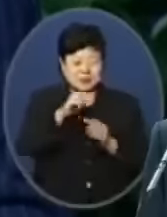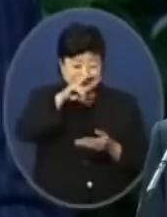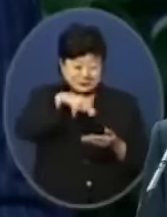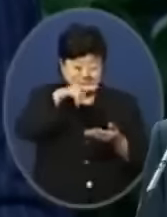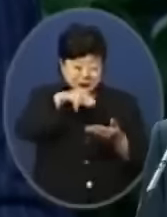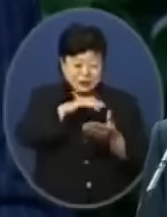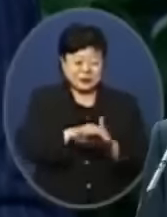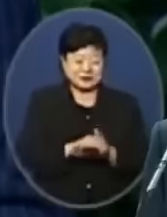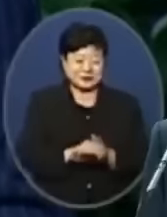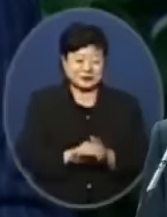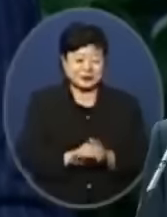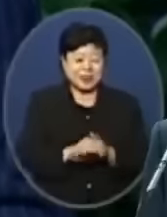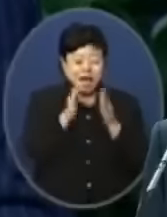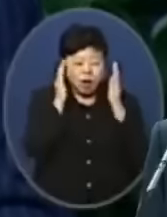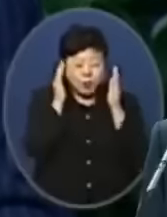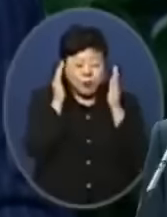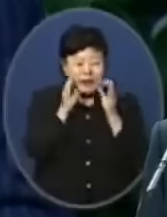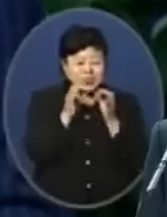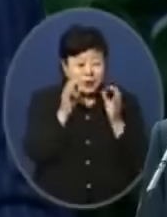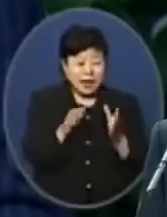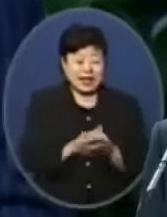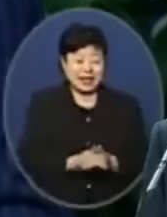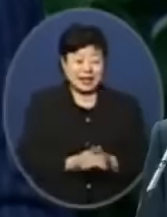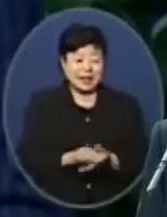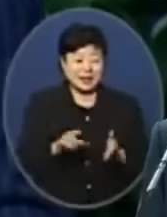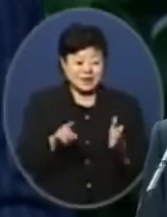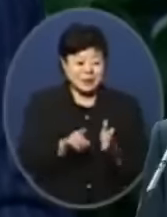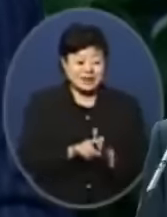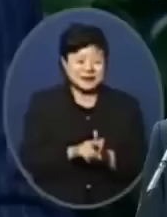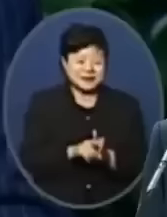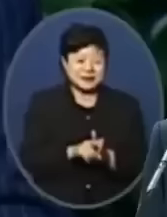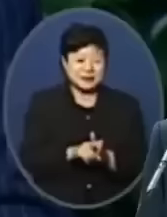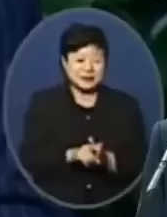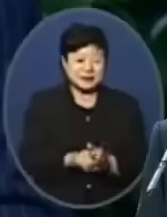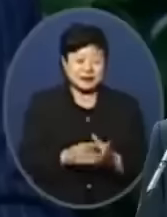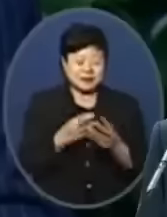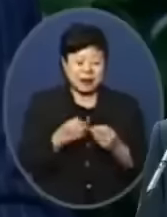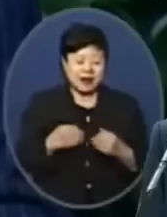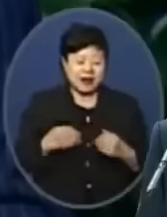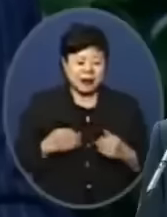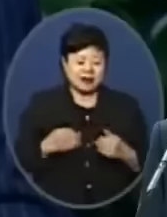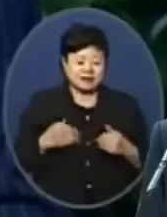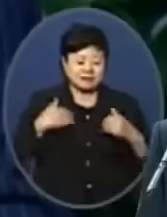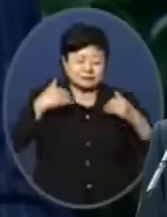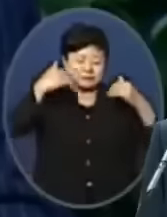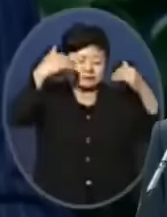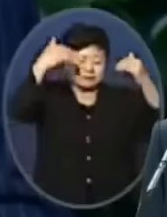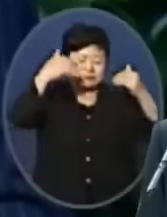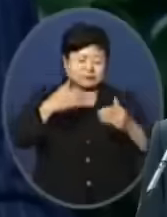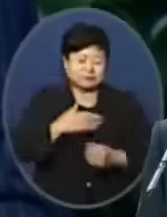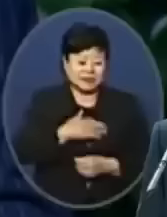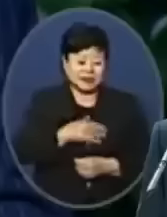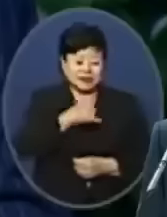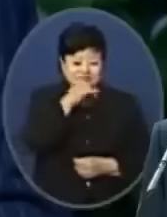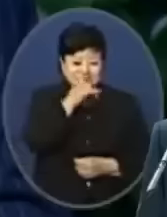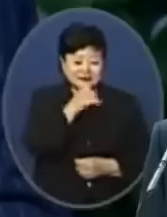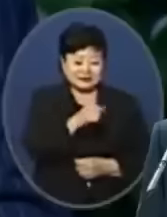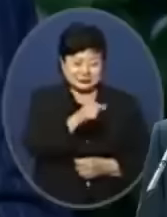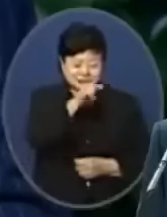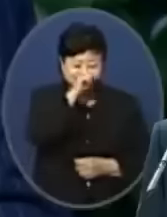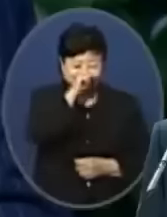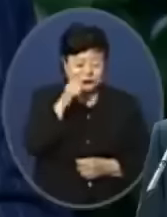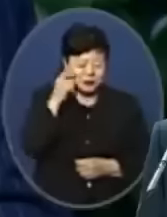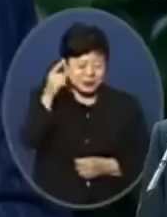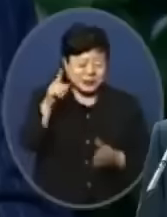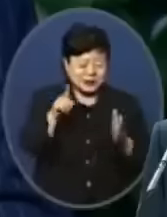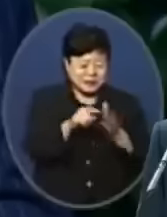성경을 읽고 공부하는 동안 믿음이 쑥쑥 그 마음속에서 자라나서 아주